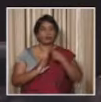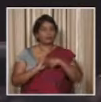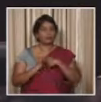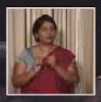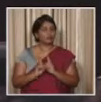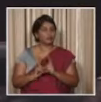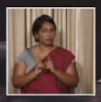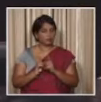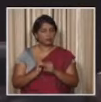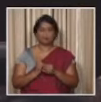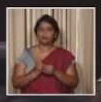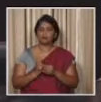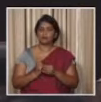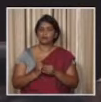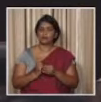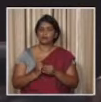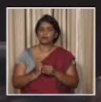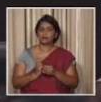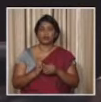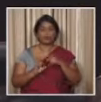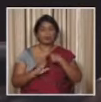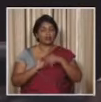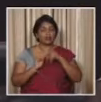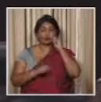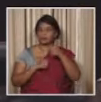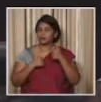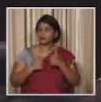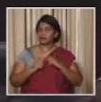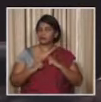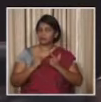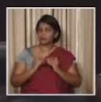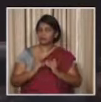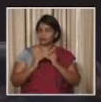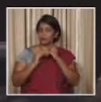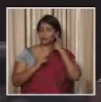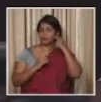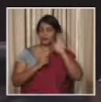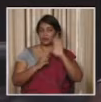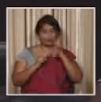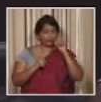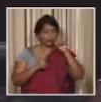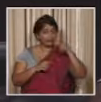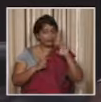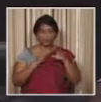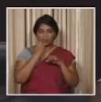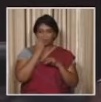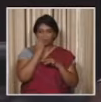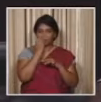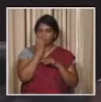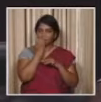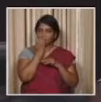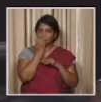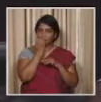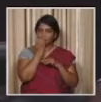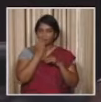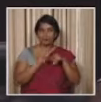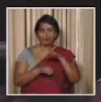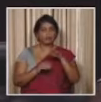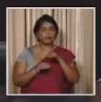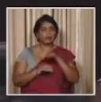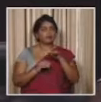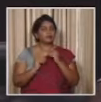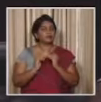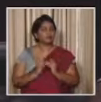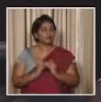ස්ථාවරභාවයටත් රටේ ජනතාවගේ යහපැවැත්ම ගැන විශ්වාසයක් ඇති වෙන්නත් ඒ රටේ තියෙන සමාජ